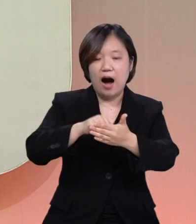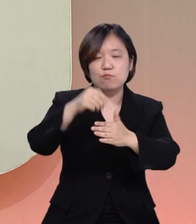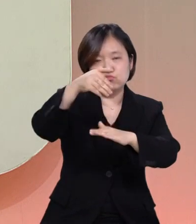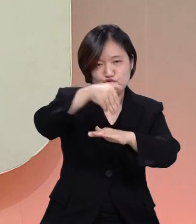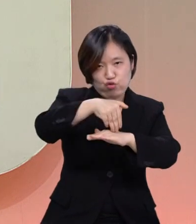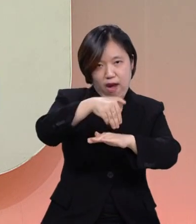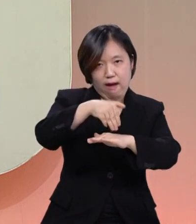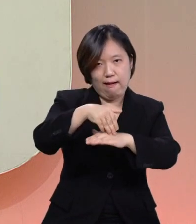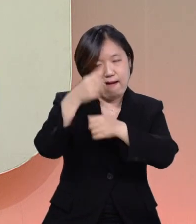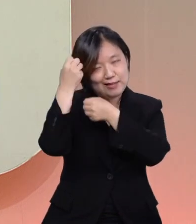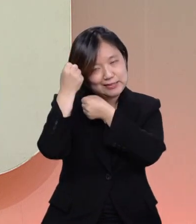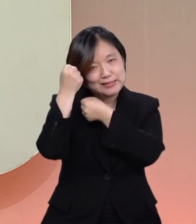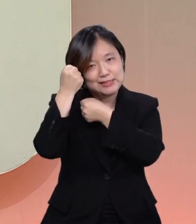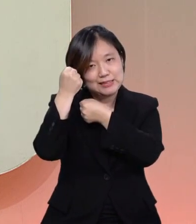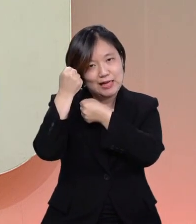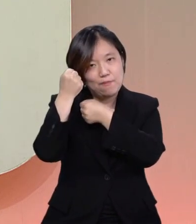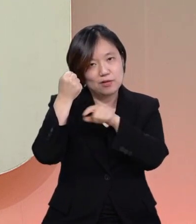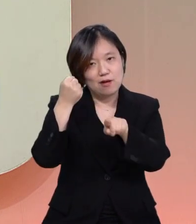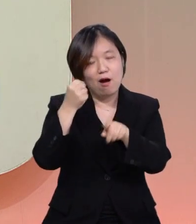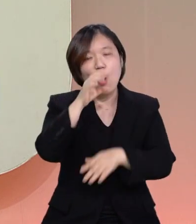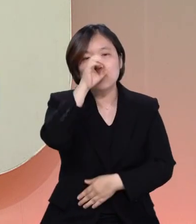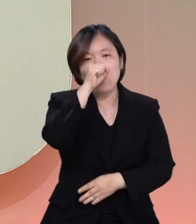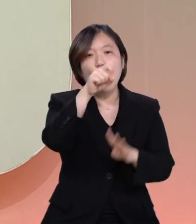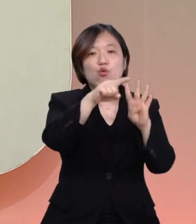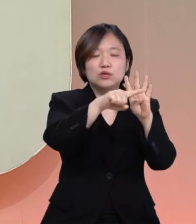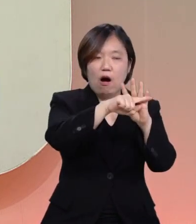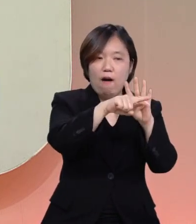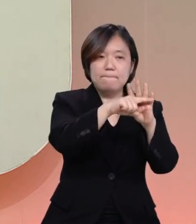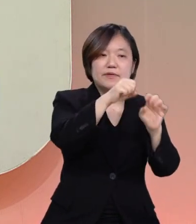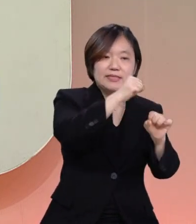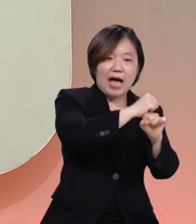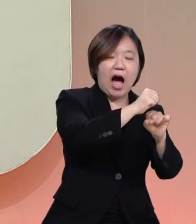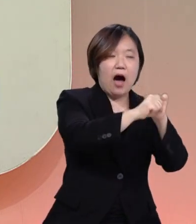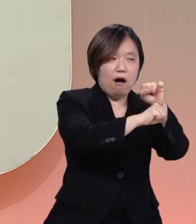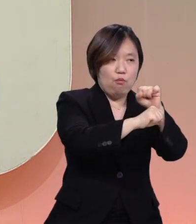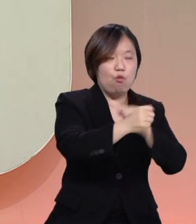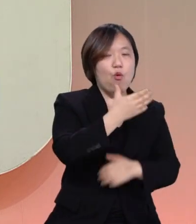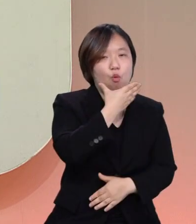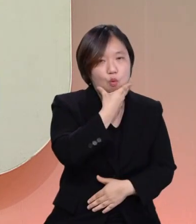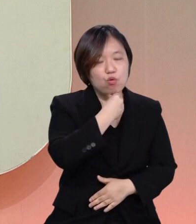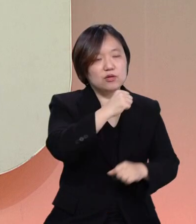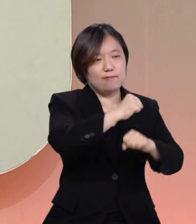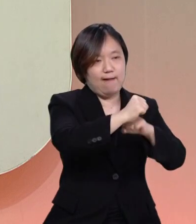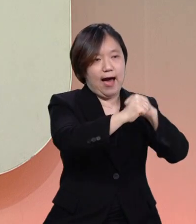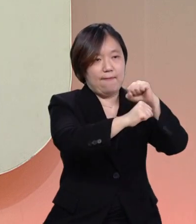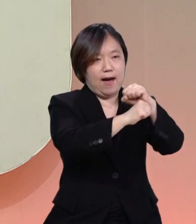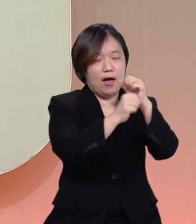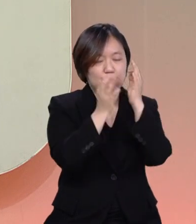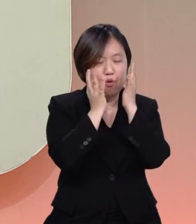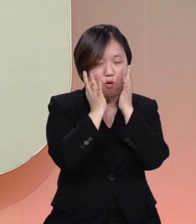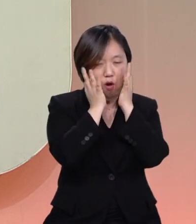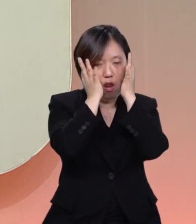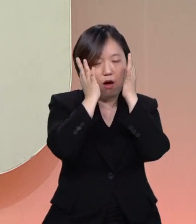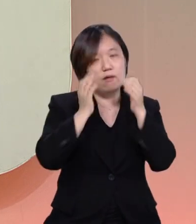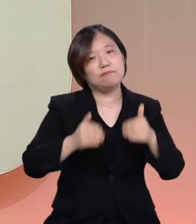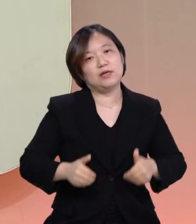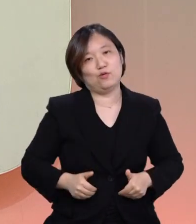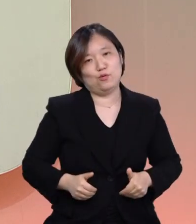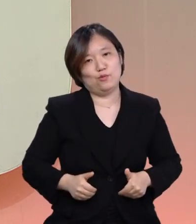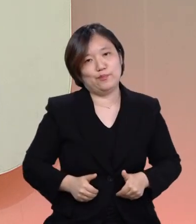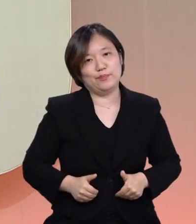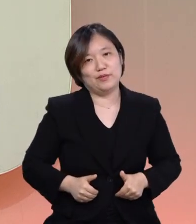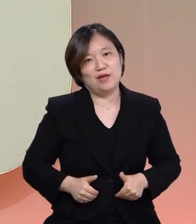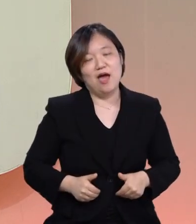선업과 공덕을 닦을 수 있도록 노력하고 노력하셔야 됩니다 자 그래서 우리